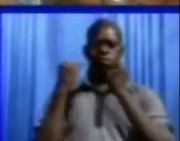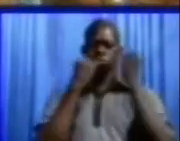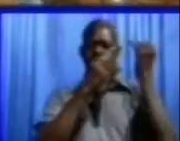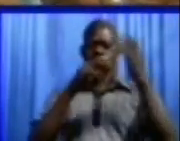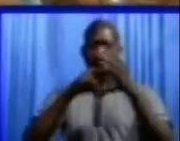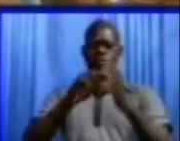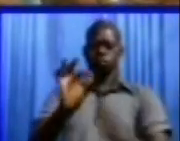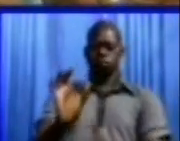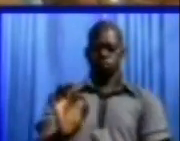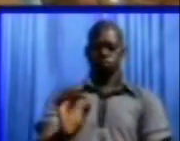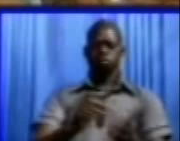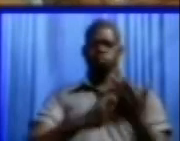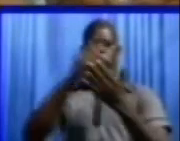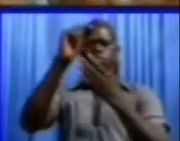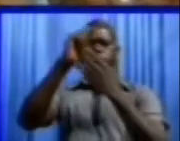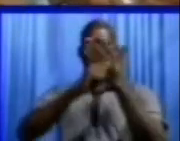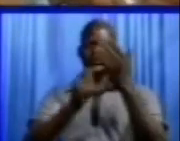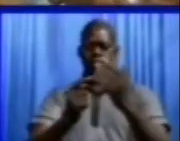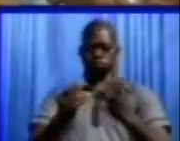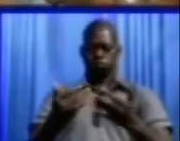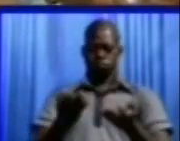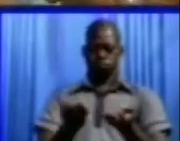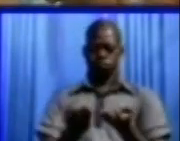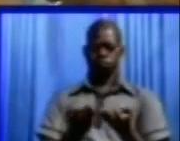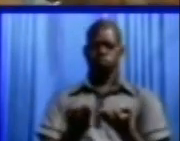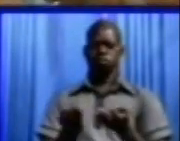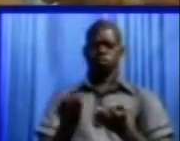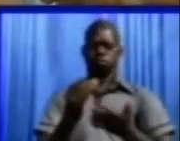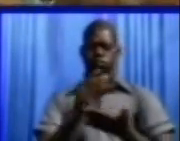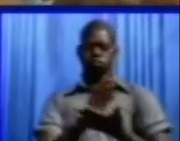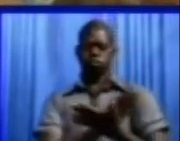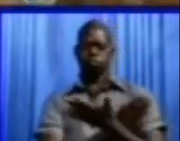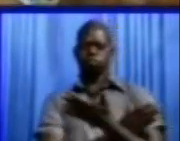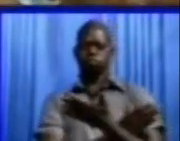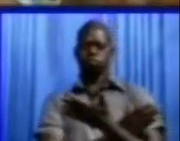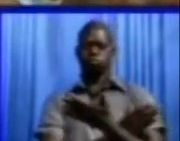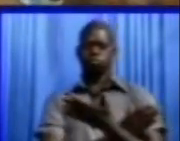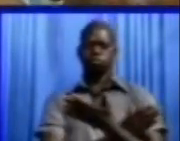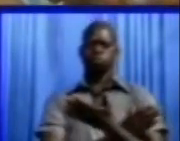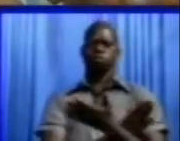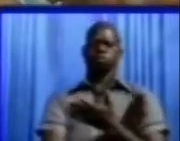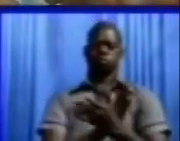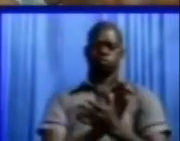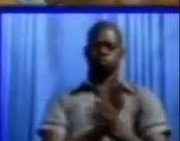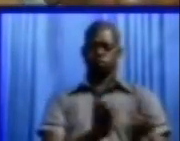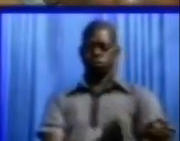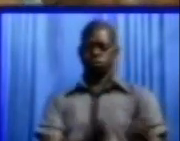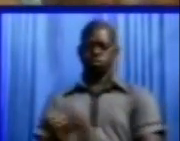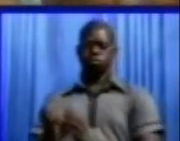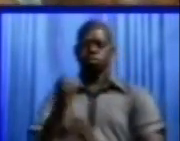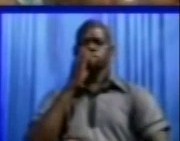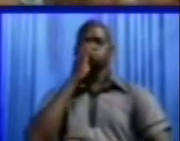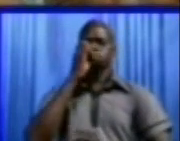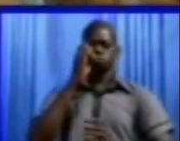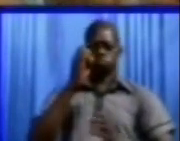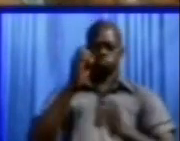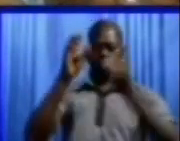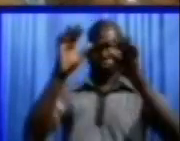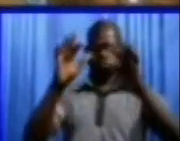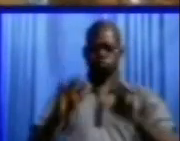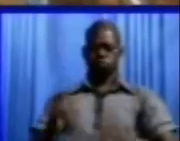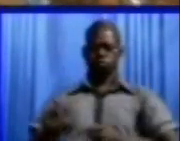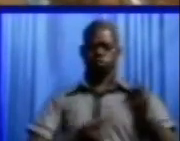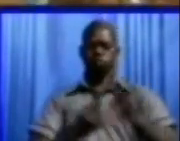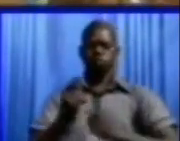2009. Donc ce projet vise à améliorer donc les évacuations des eaux pluviales, mais aussi la gestion